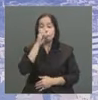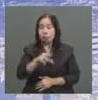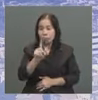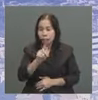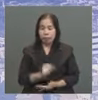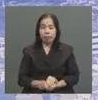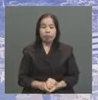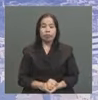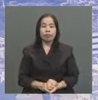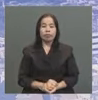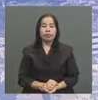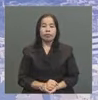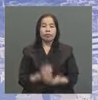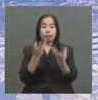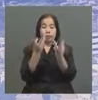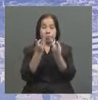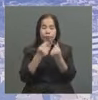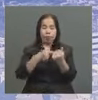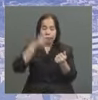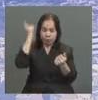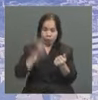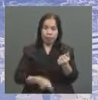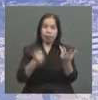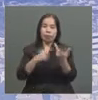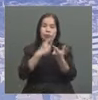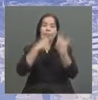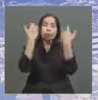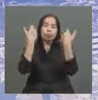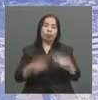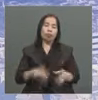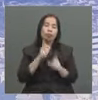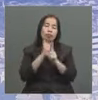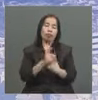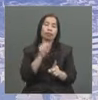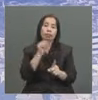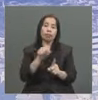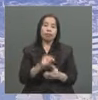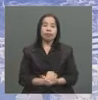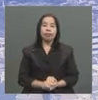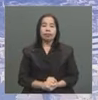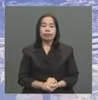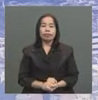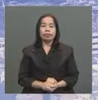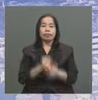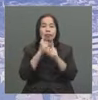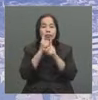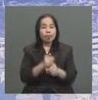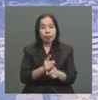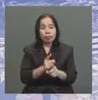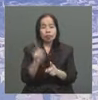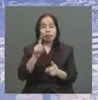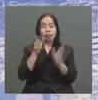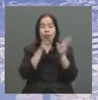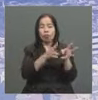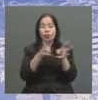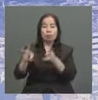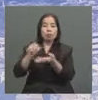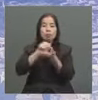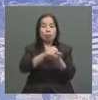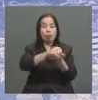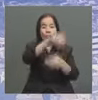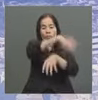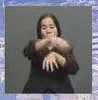าเป็นตัวเลขที่แท้จริงนะครับแล้วก็เกิดขึ้นจริงตามการให้การบริการนะ